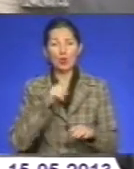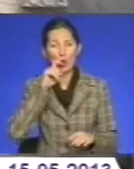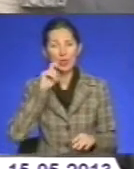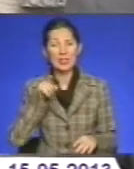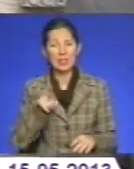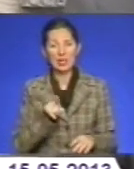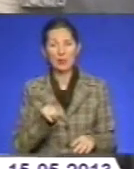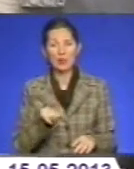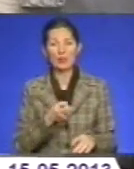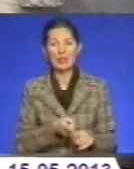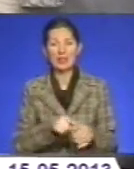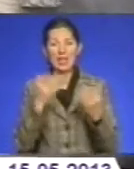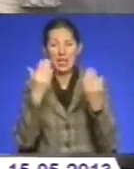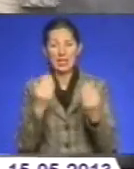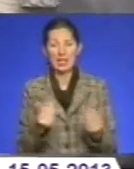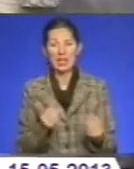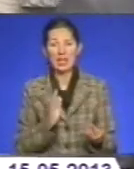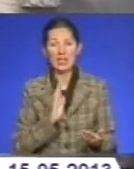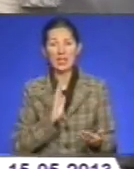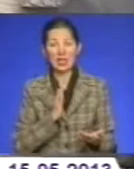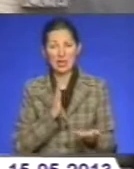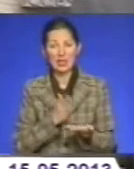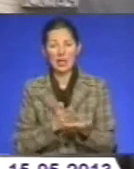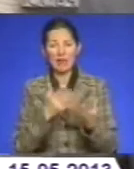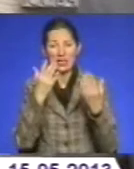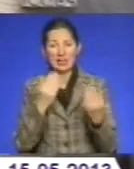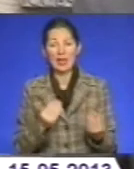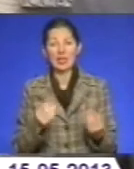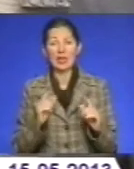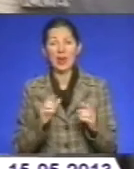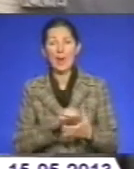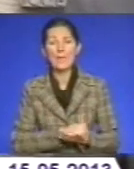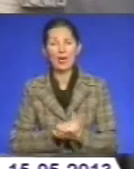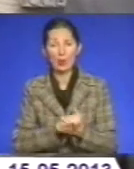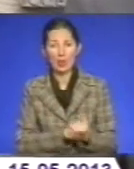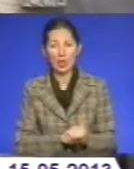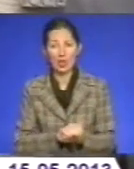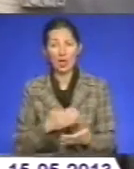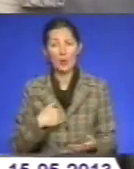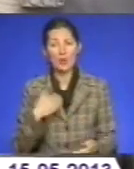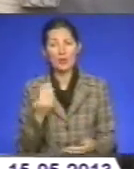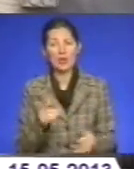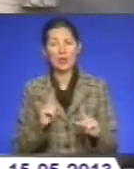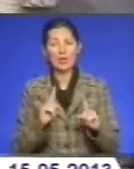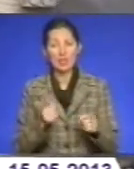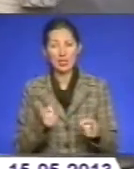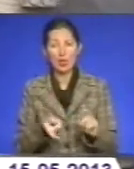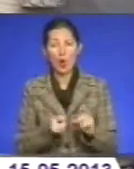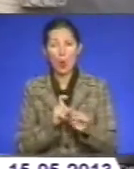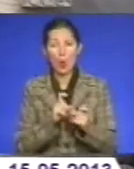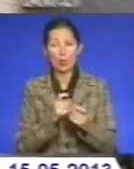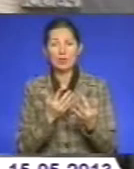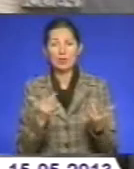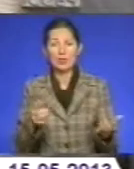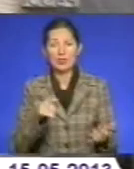щоб цей день став Днем примирення. Ми з вами дійсно боролись в різні